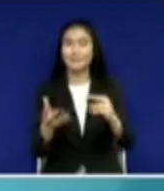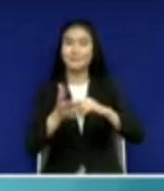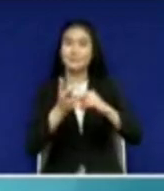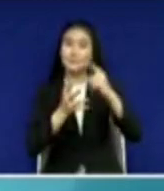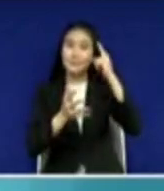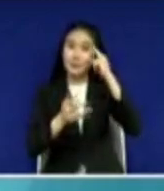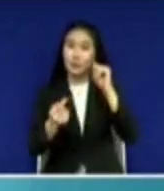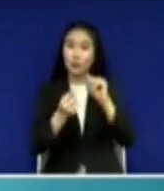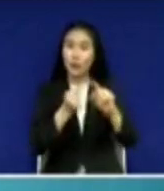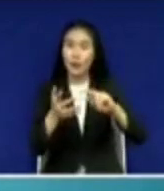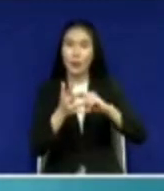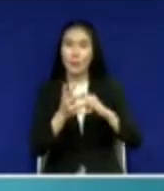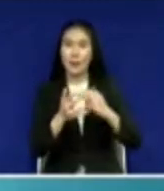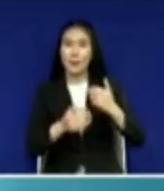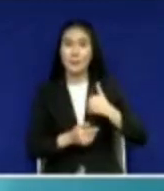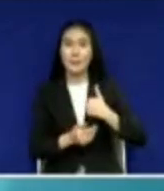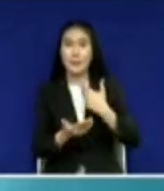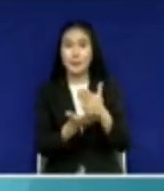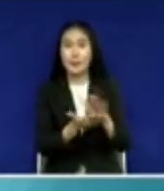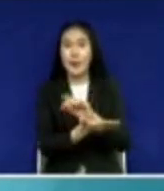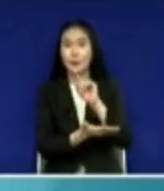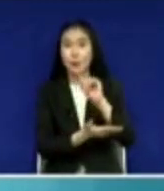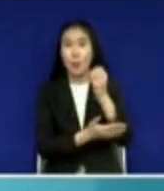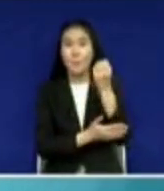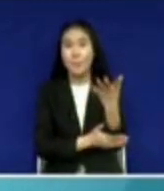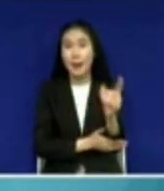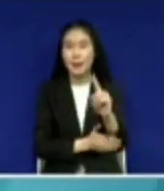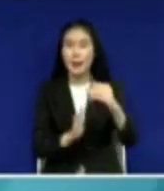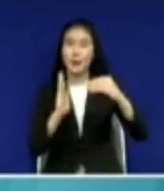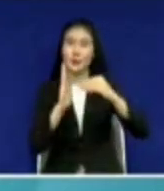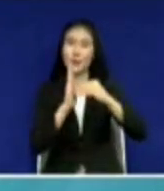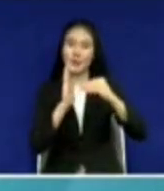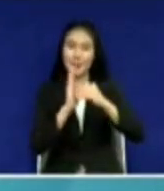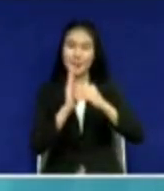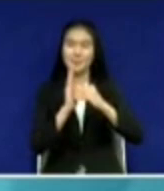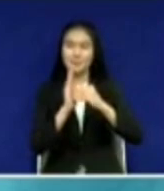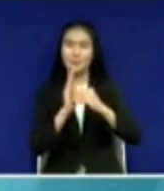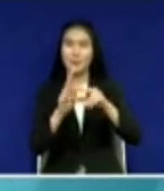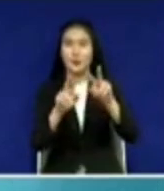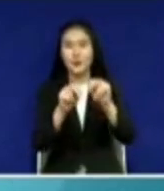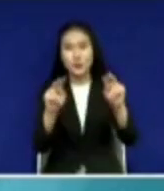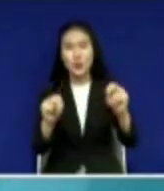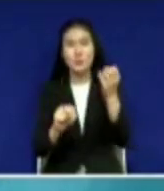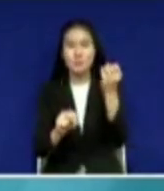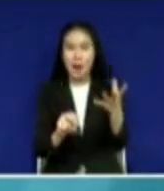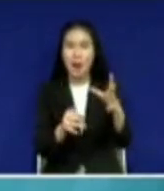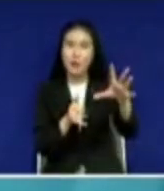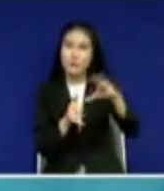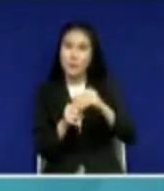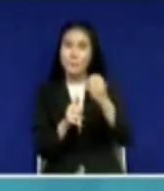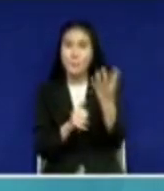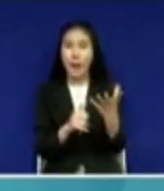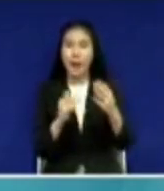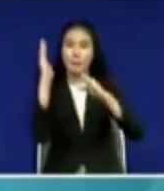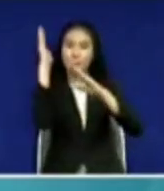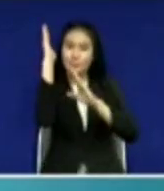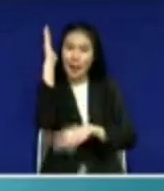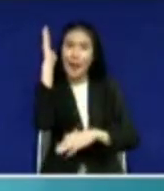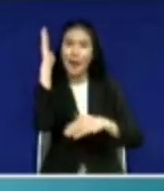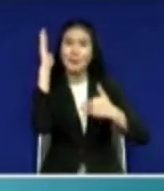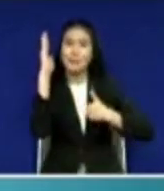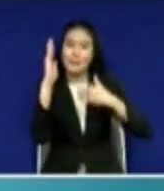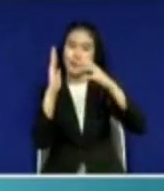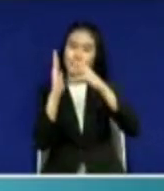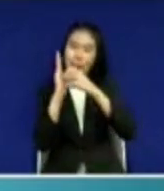ามพื้นที่การรักษามากที่สุดยังคงเป็นกรุงเทพมหานครและนนทบุรีค่ะตามมาด้วยภาคใต้ภา